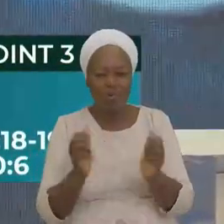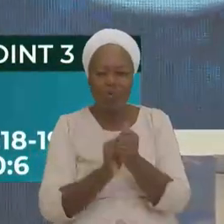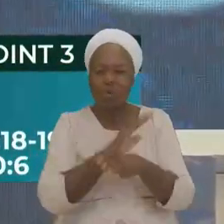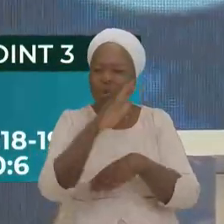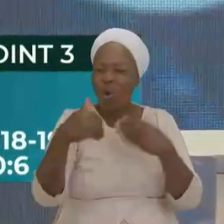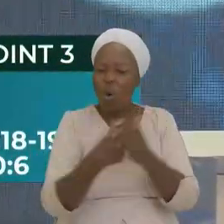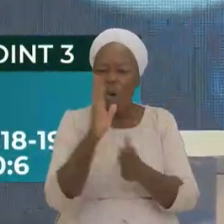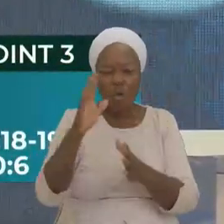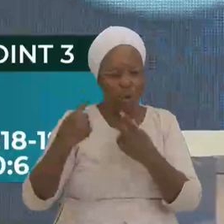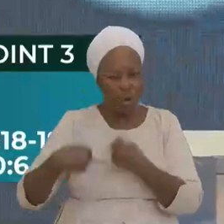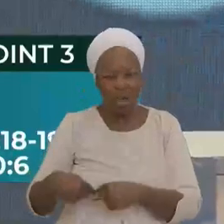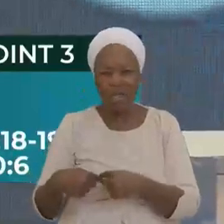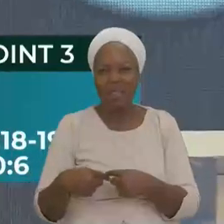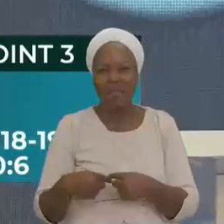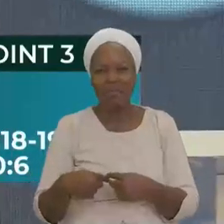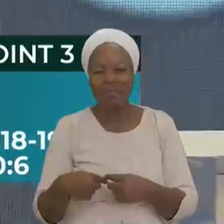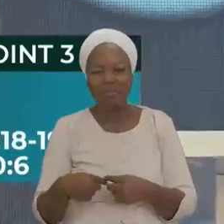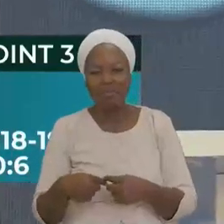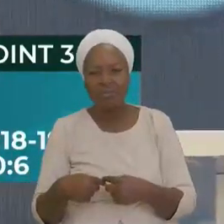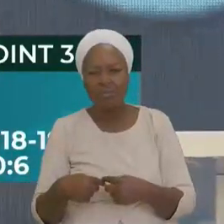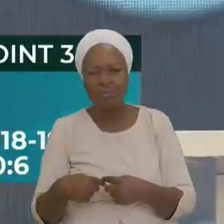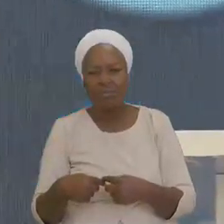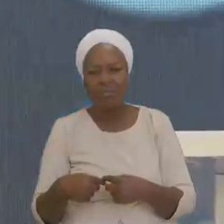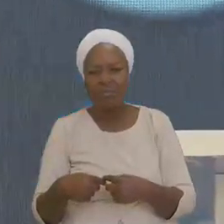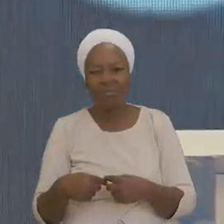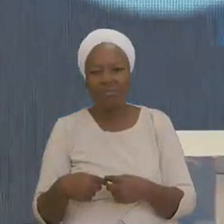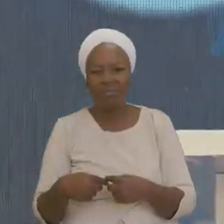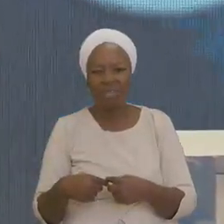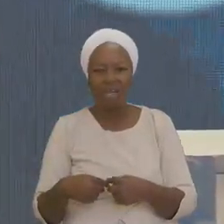tu dois accepter sa parole de tout ton